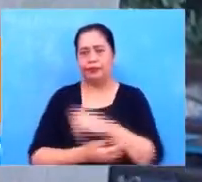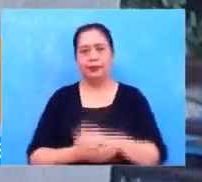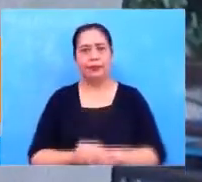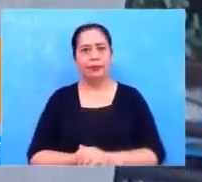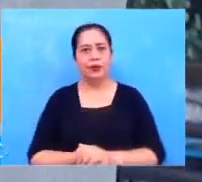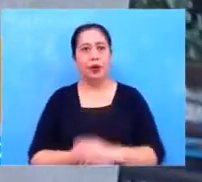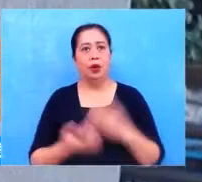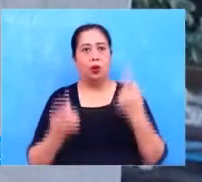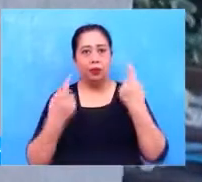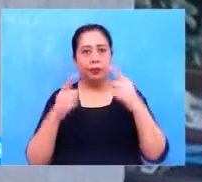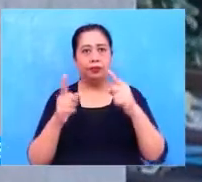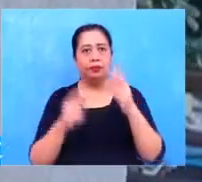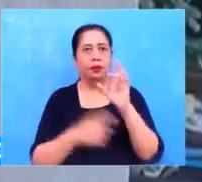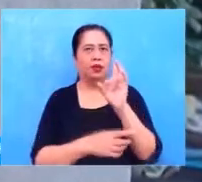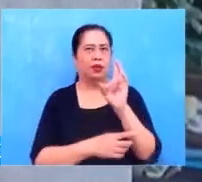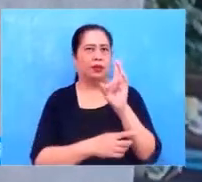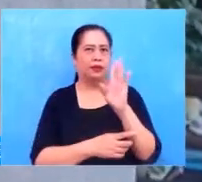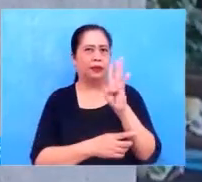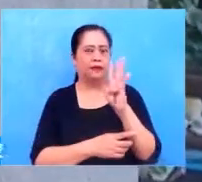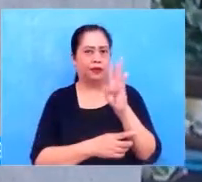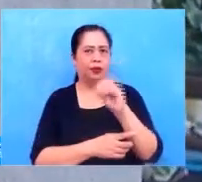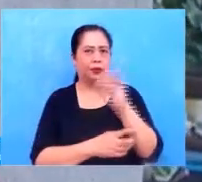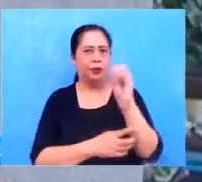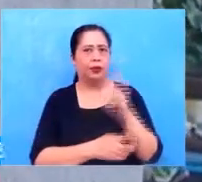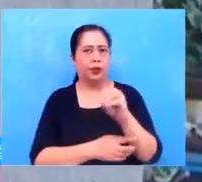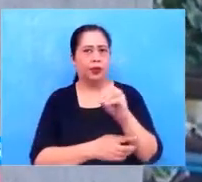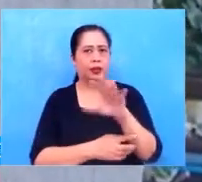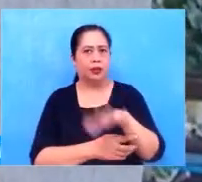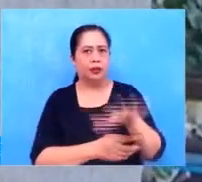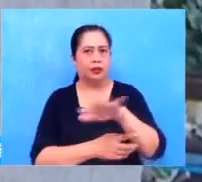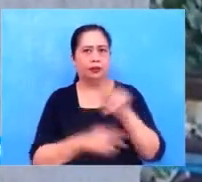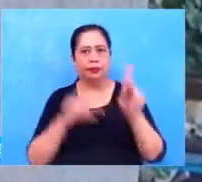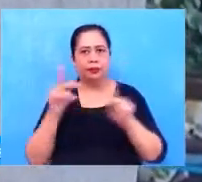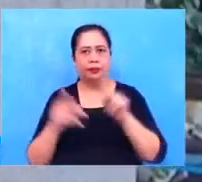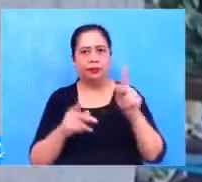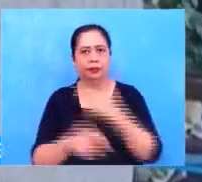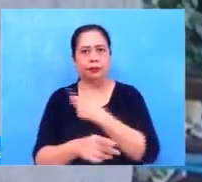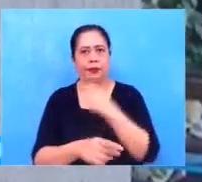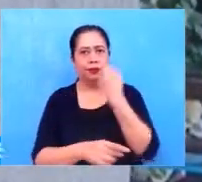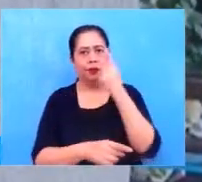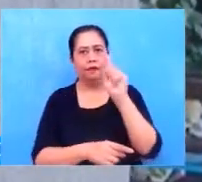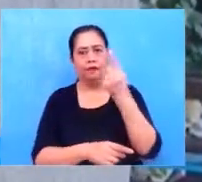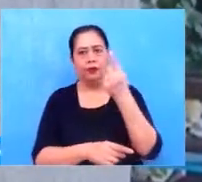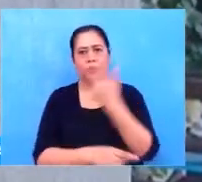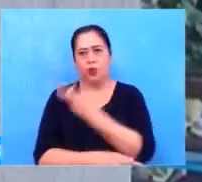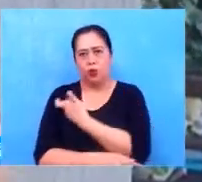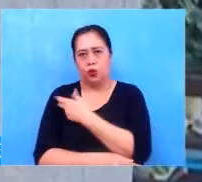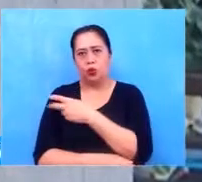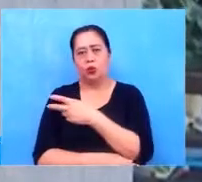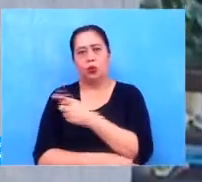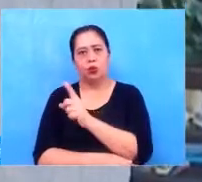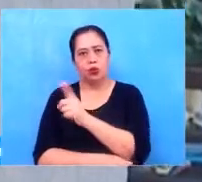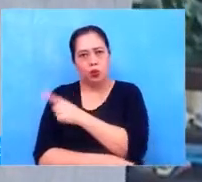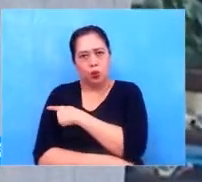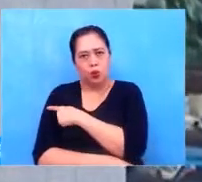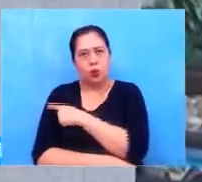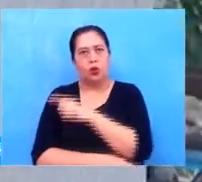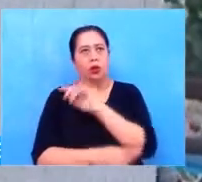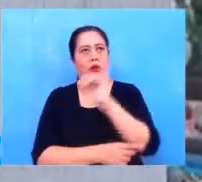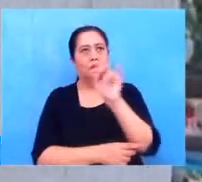accomplished 74% sa population vaccinated for the first dose. Sa January